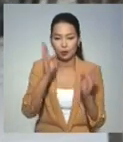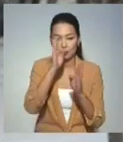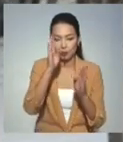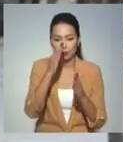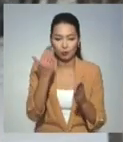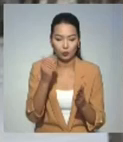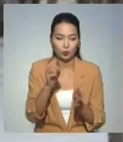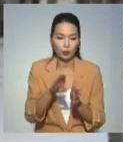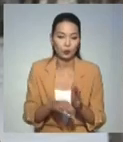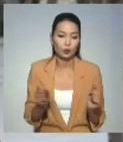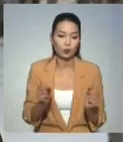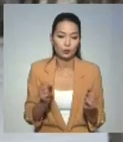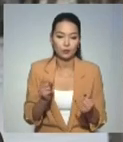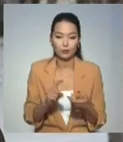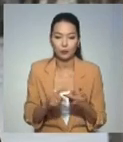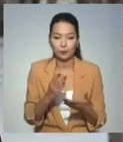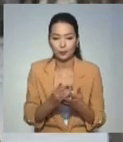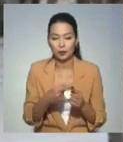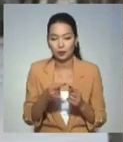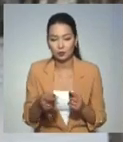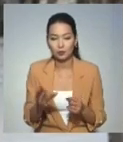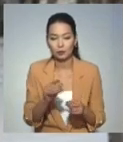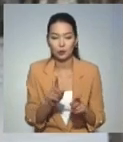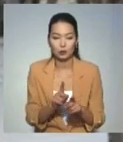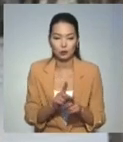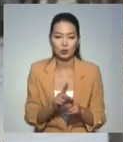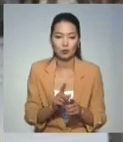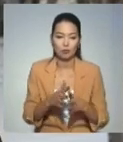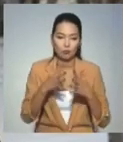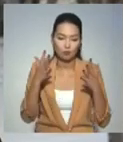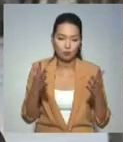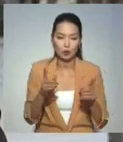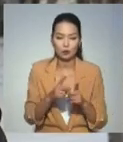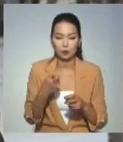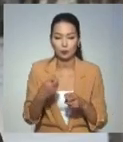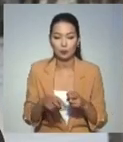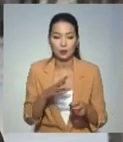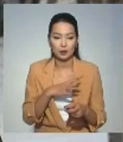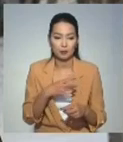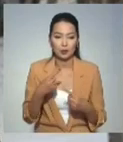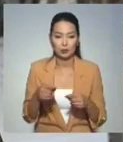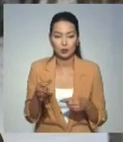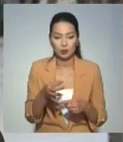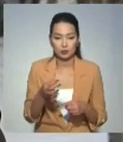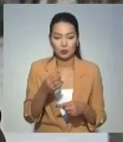қолайсыздығымен байланыстырады. Сонымен қатар жақын арада ГМЗ ауданында желіде үлкен апат болған. Айтуларынша